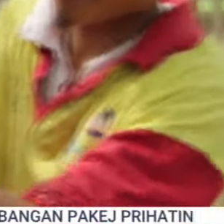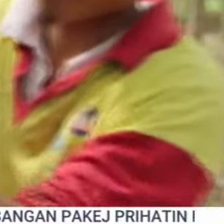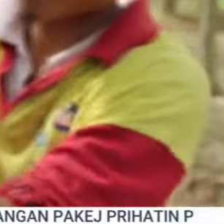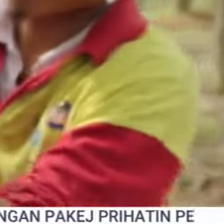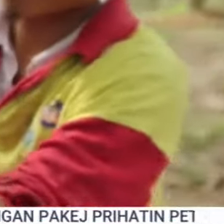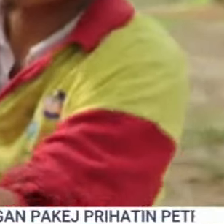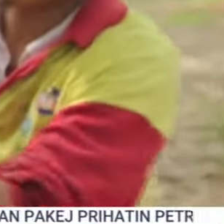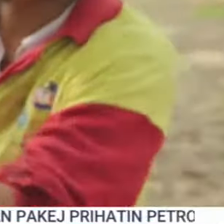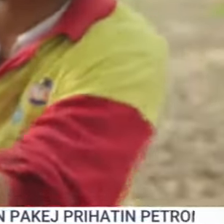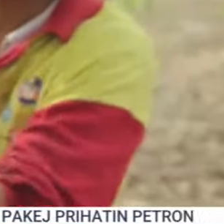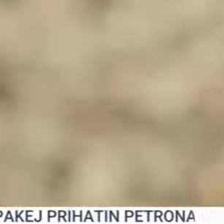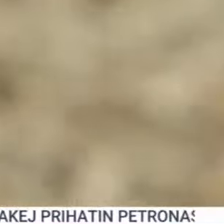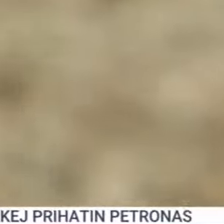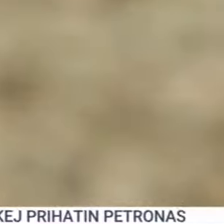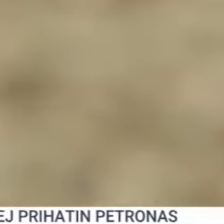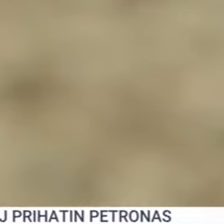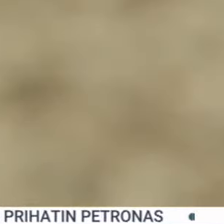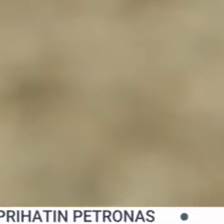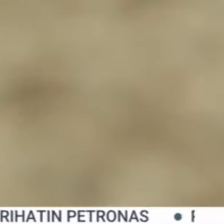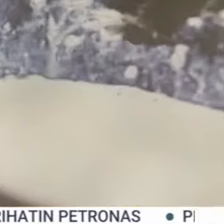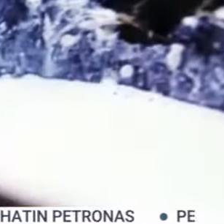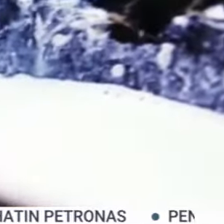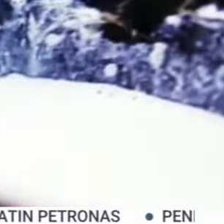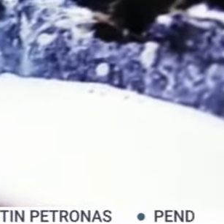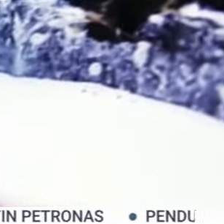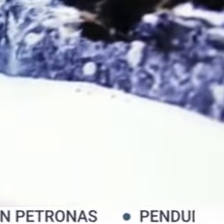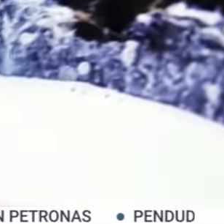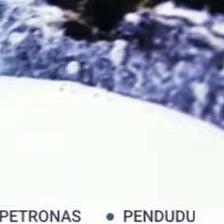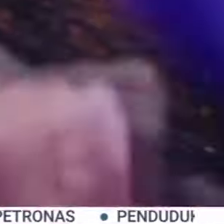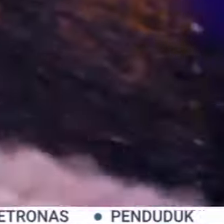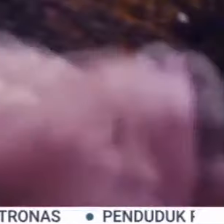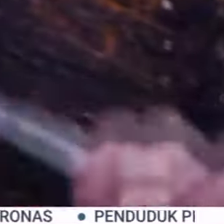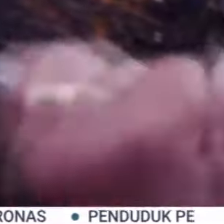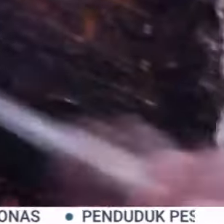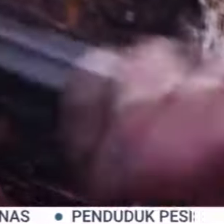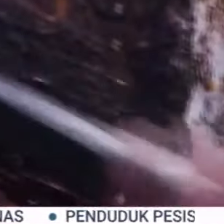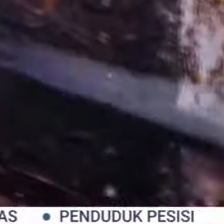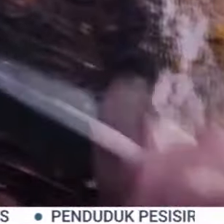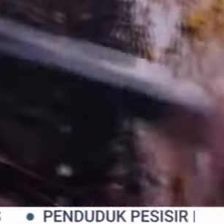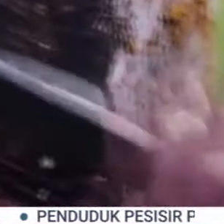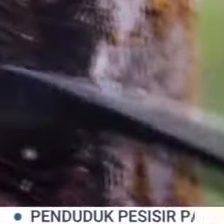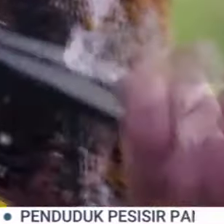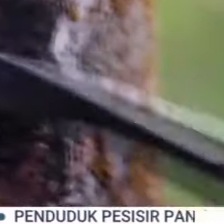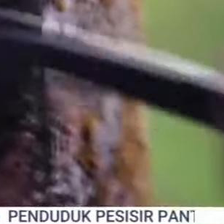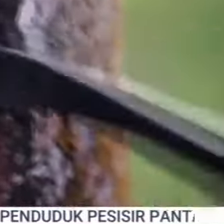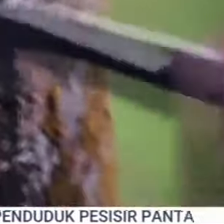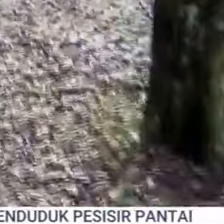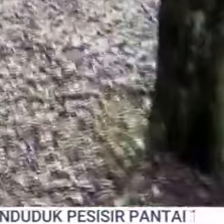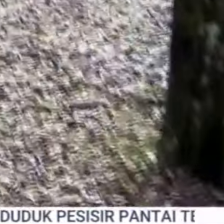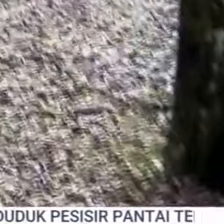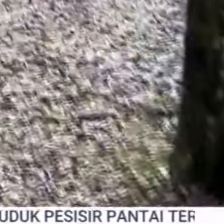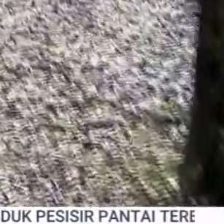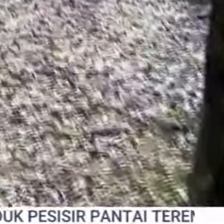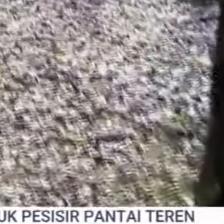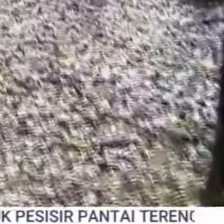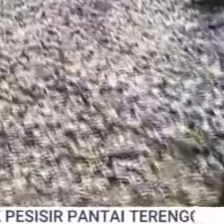sertata R5 juta disalur bantu pekebun kecil getah hadapi musim